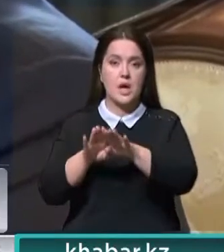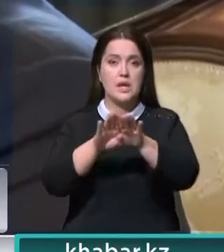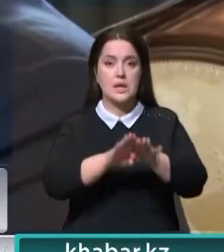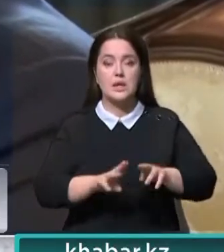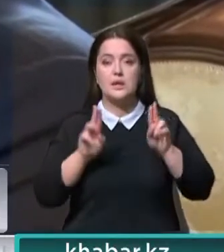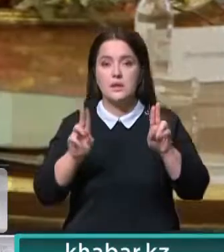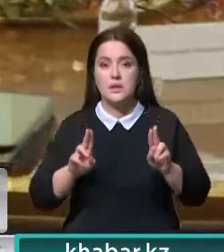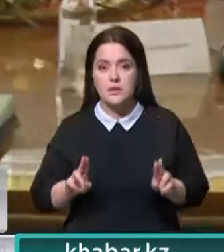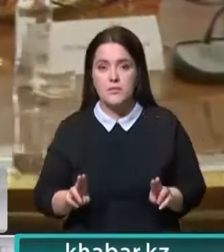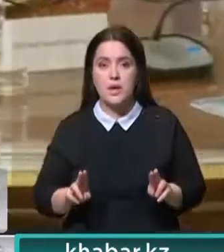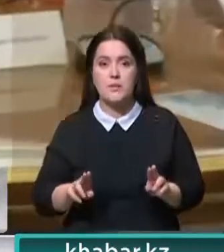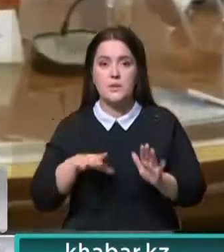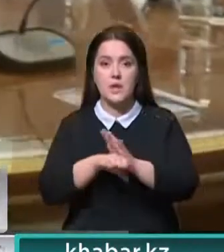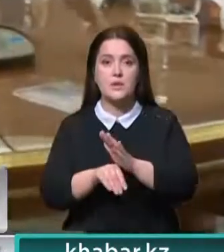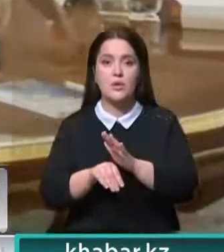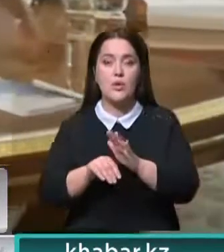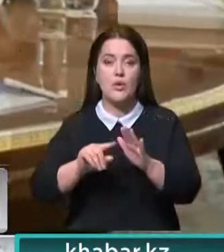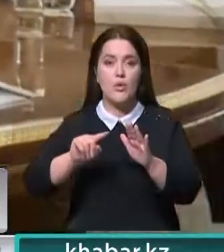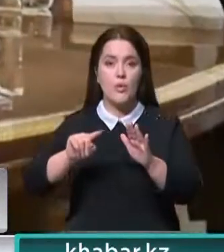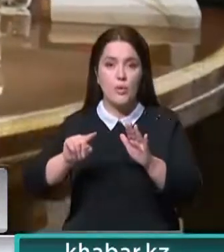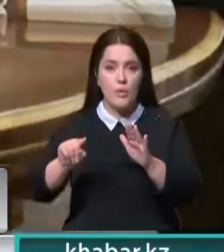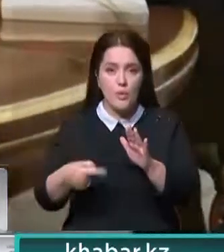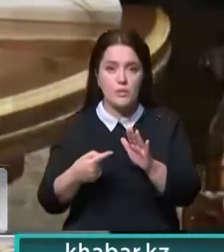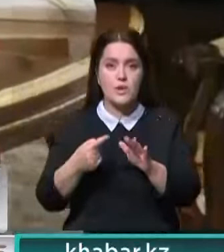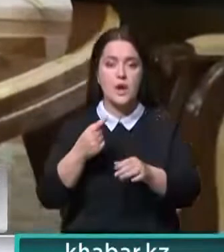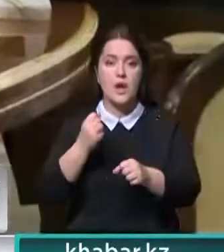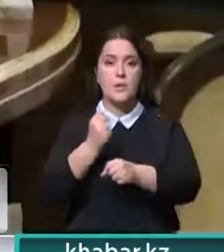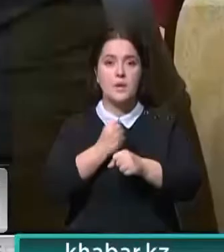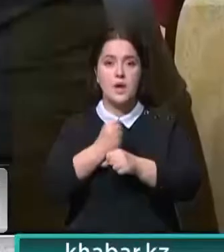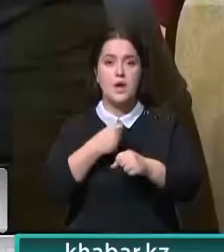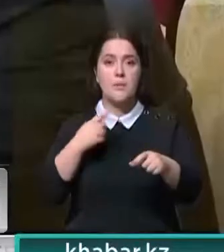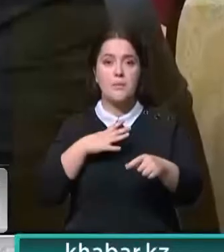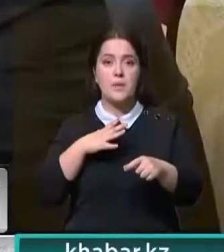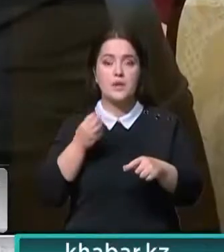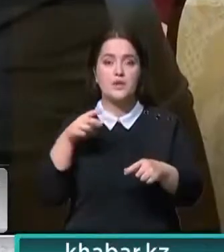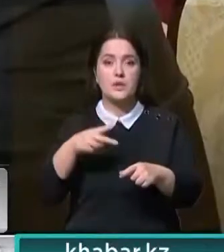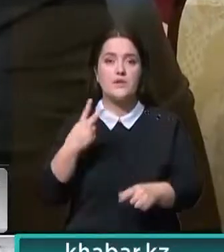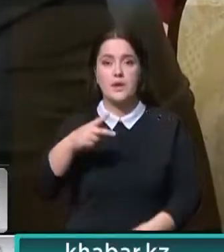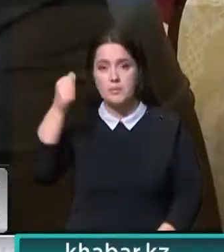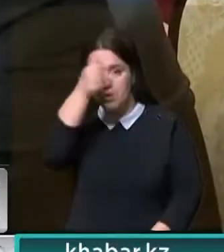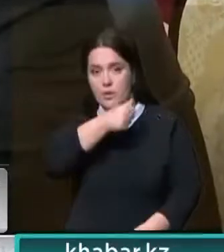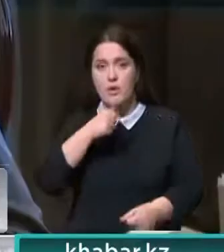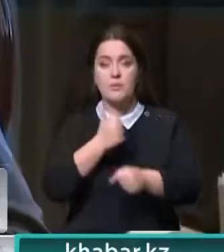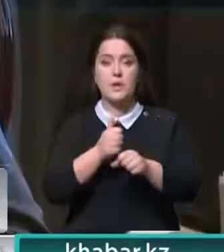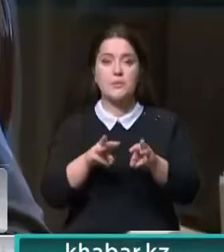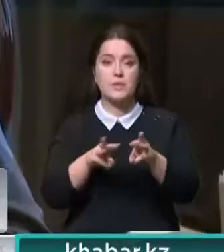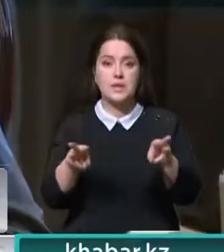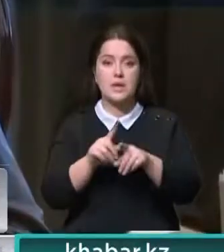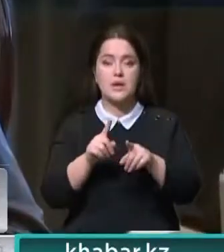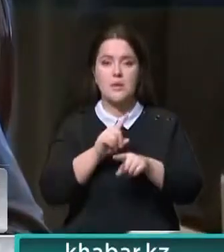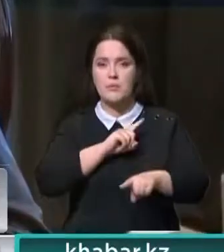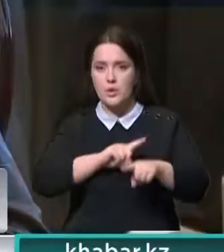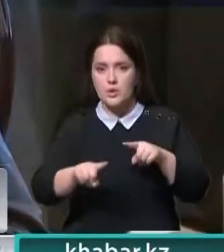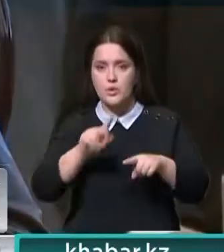госзакупках. Отмечу, единые правила, предусматривающие требования к производству товаров, были приняты еще в 2020 году. Премьер-министр